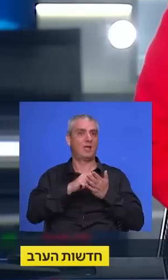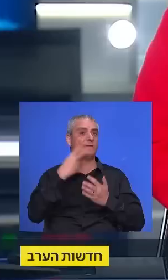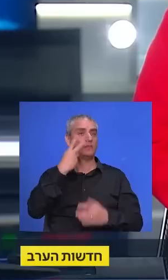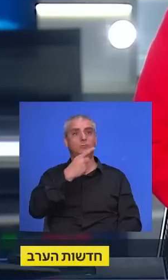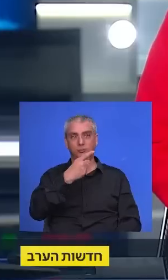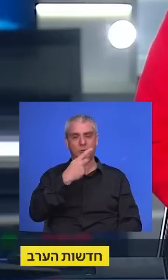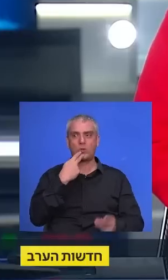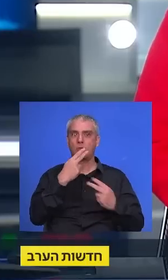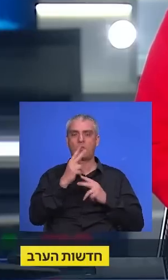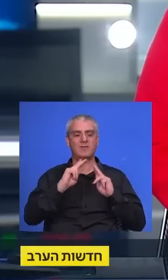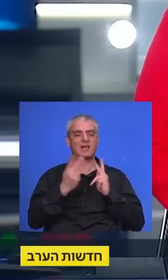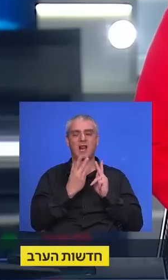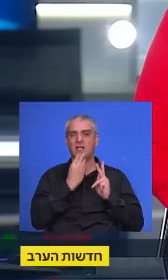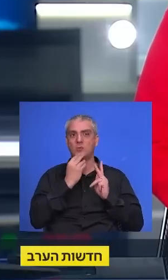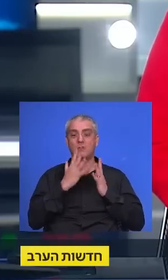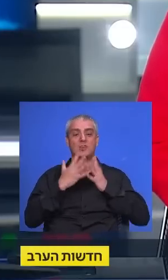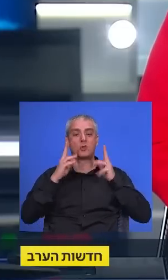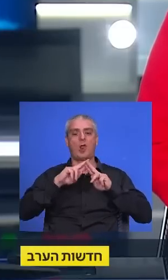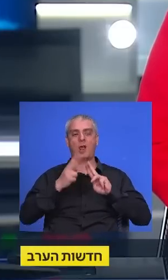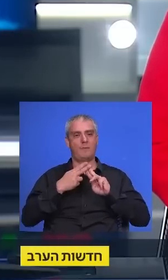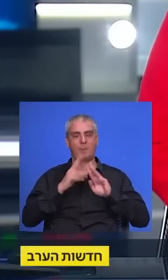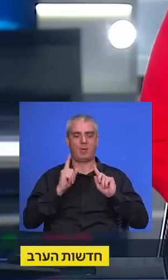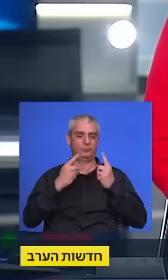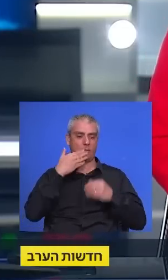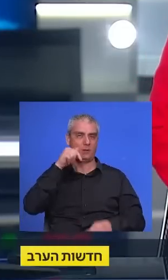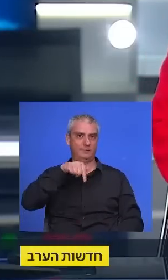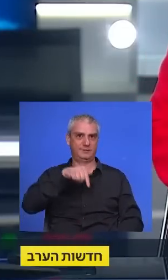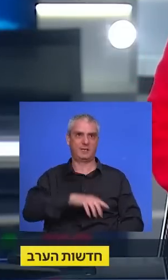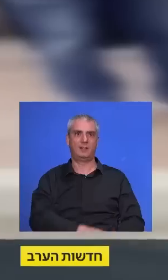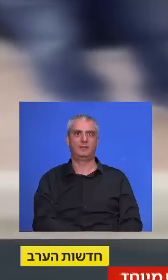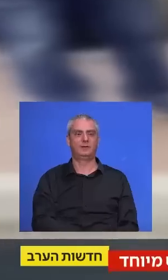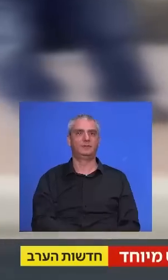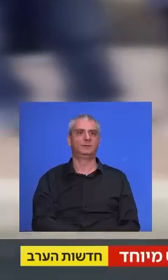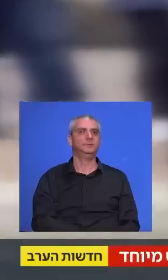על תגובת הקהילה היהודית הגדולה בעולם להתרחשויות כאן בישראל.